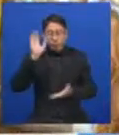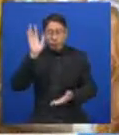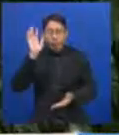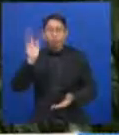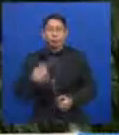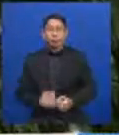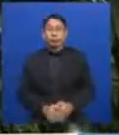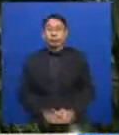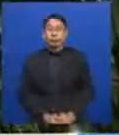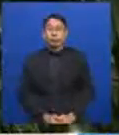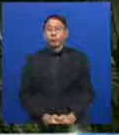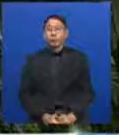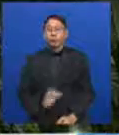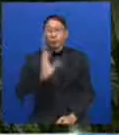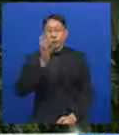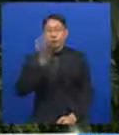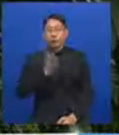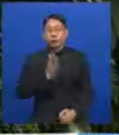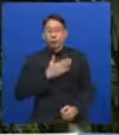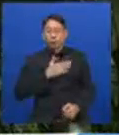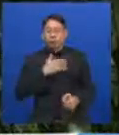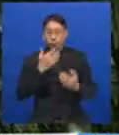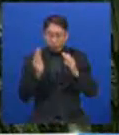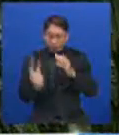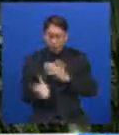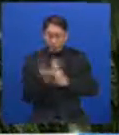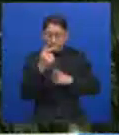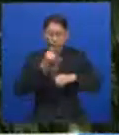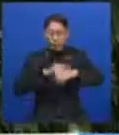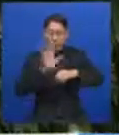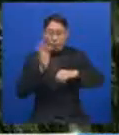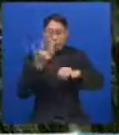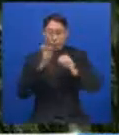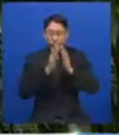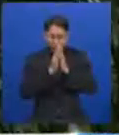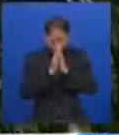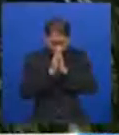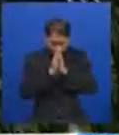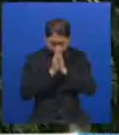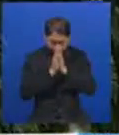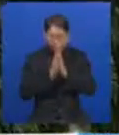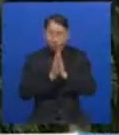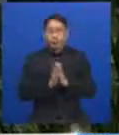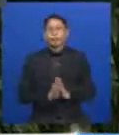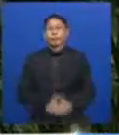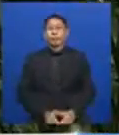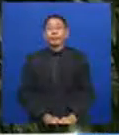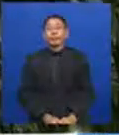เพื่อเราเช้าวันนี้หมดเวลาลงแล้วค่ะวันนี้ลาไปก่อนสวัสดีค่ะ